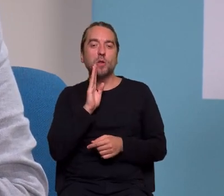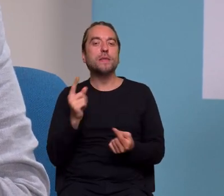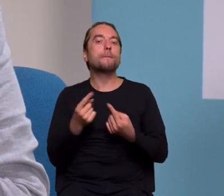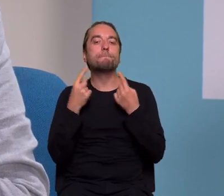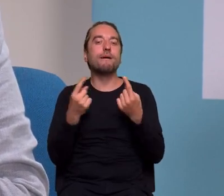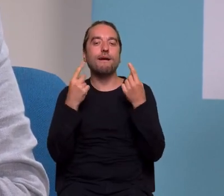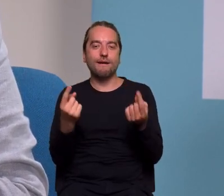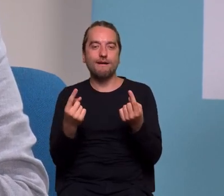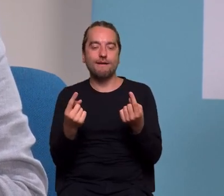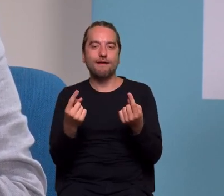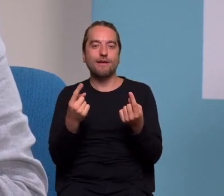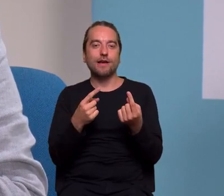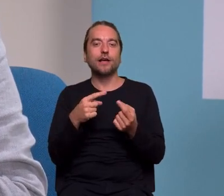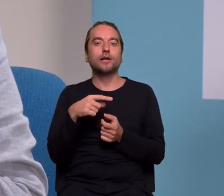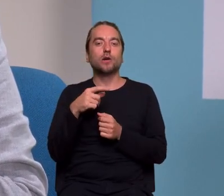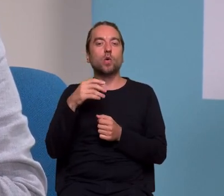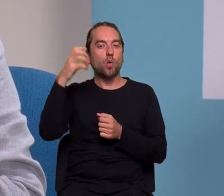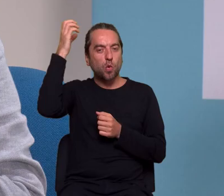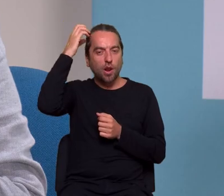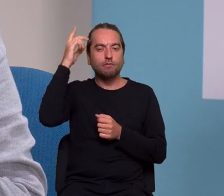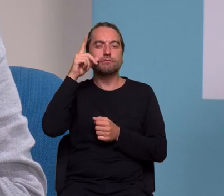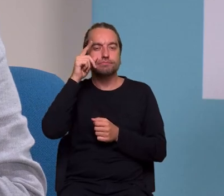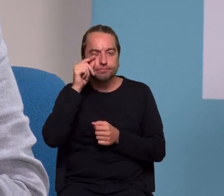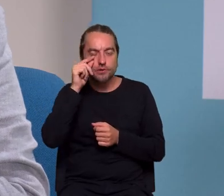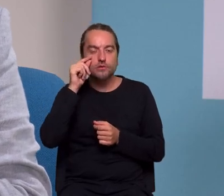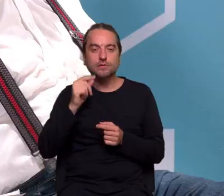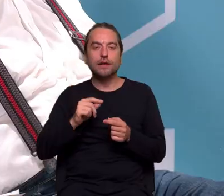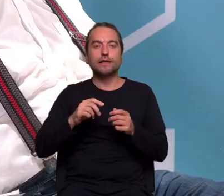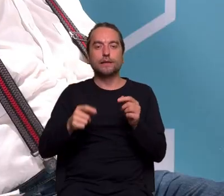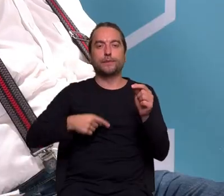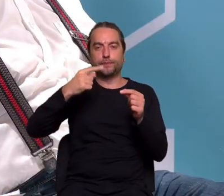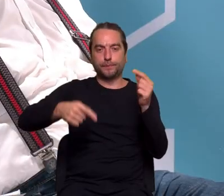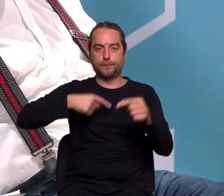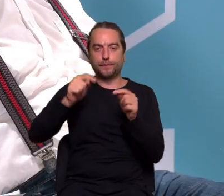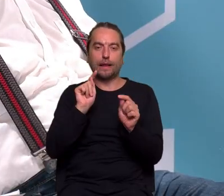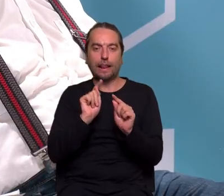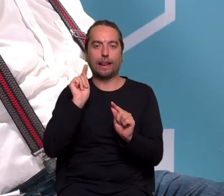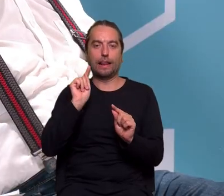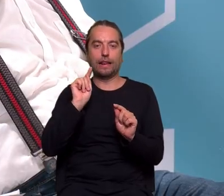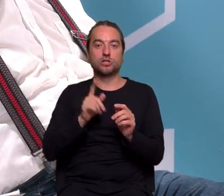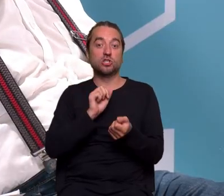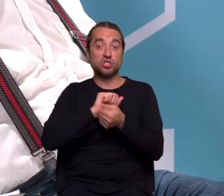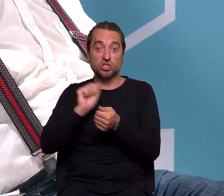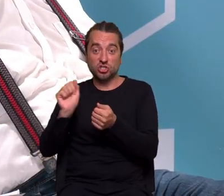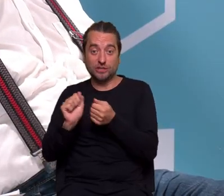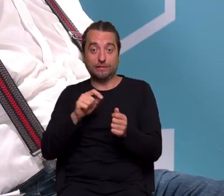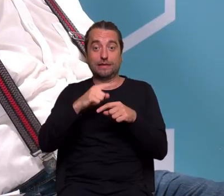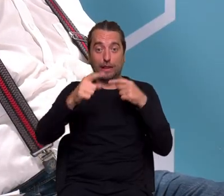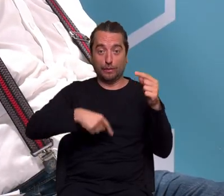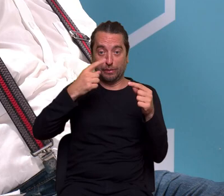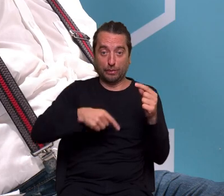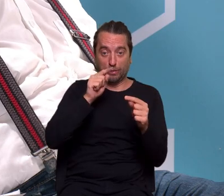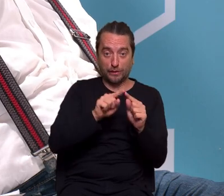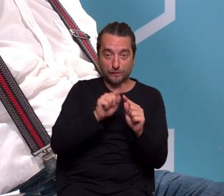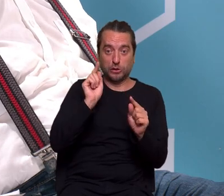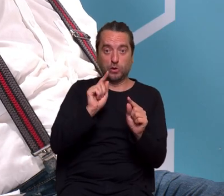o śpiącej królewnie i o wrzecionie, tak? Niszczymy wszystkie wrzeciona w całym królestwie. Po